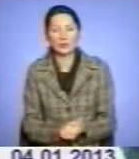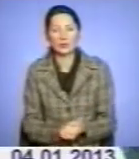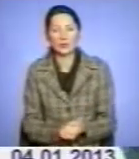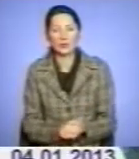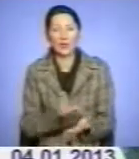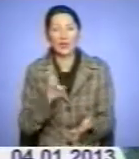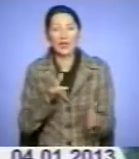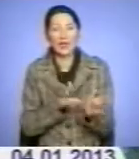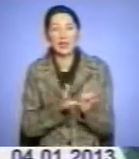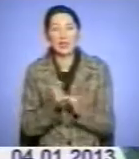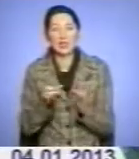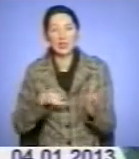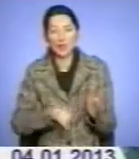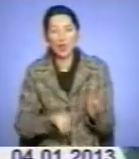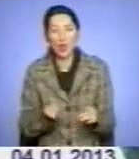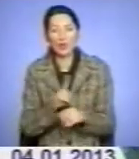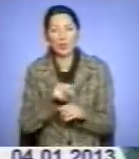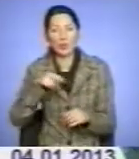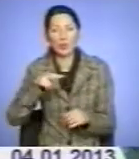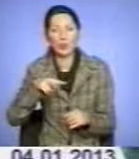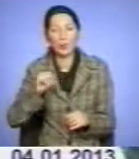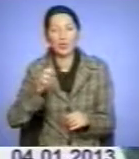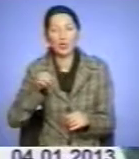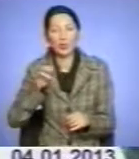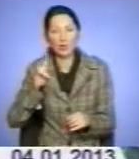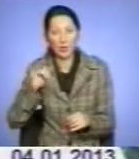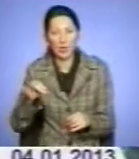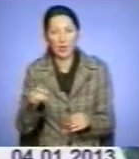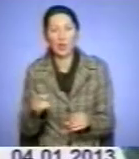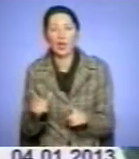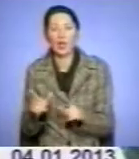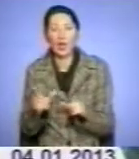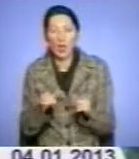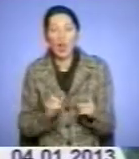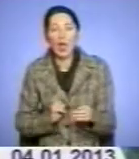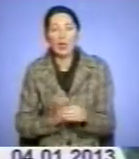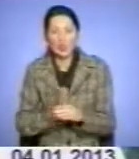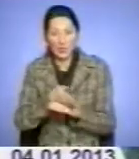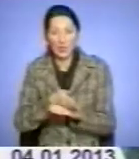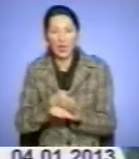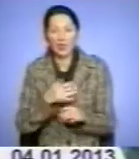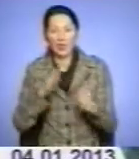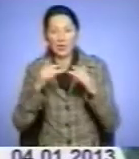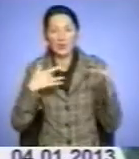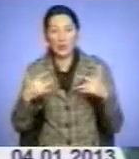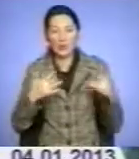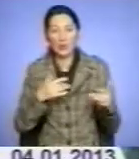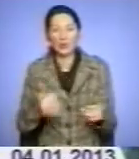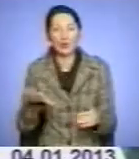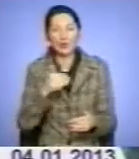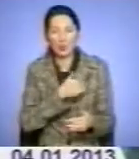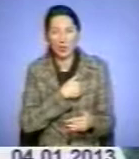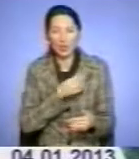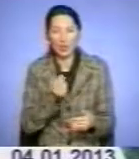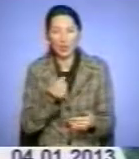На Різдво тернопільські пластуни завітають з вертепним дійством до усіх охочих. Гроші, які отримають за коляду,